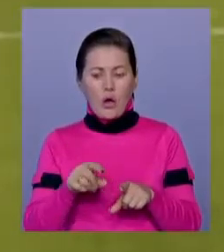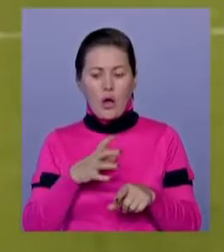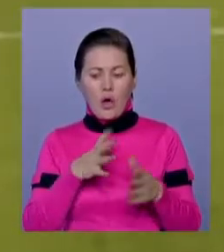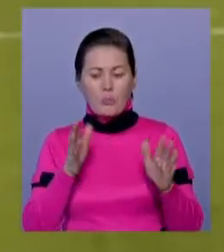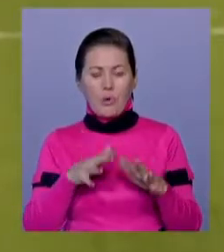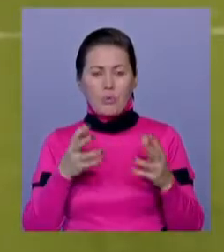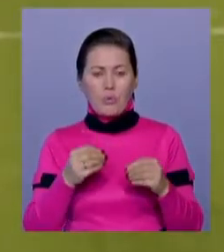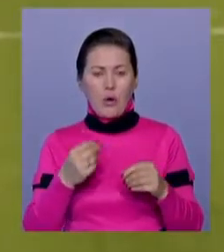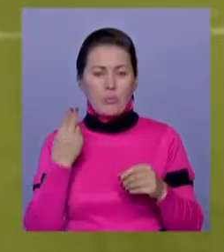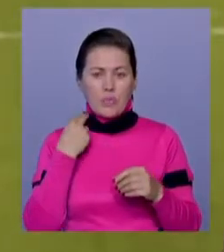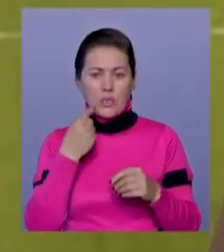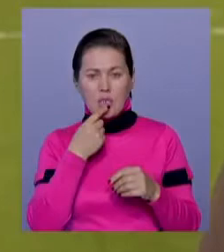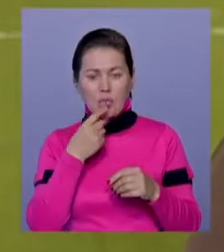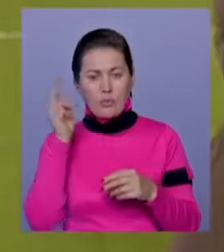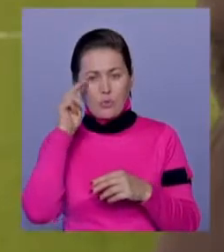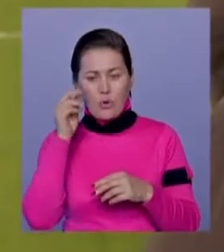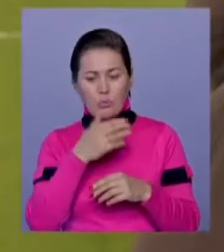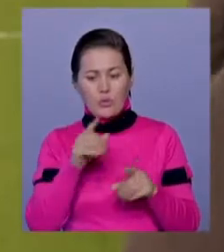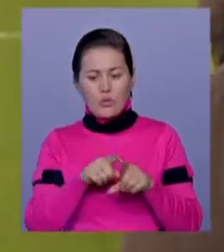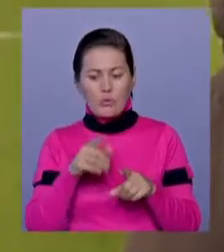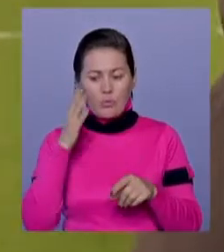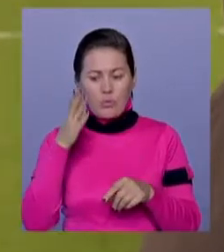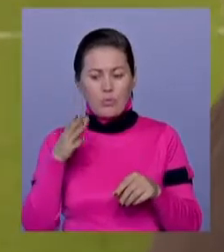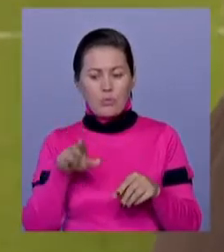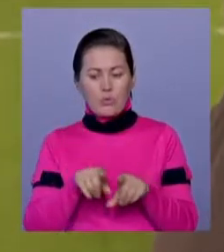Қалған күндері ағылшын тілін үйретеді. Себебі біз болашақта